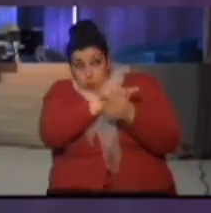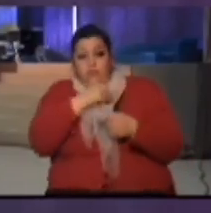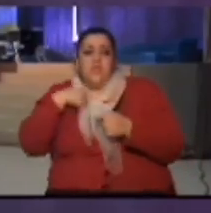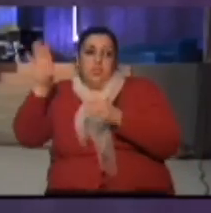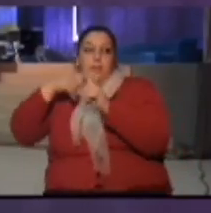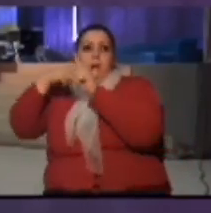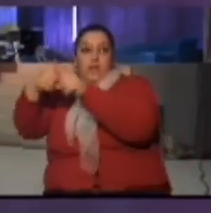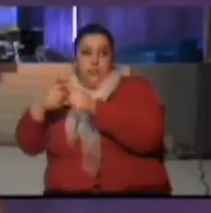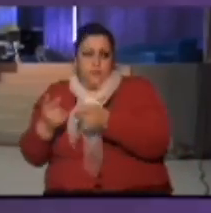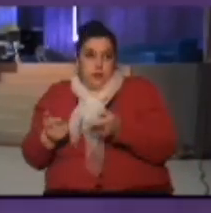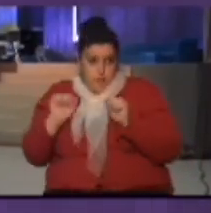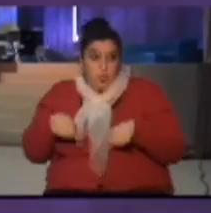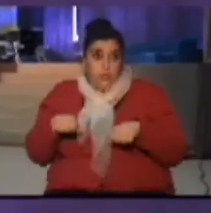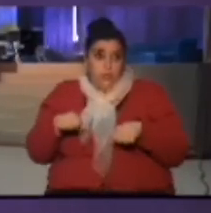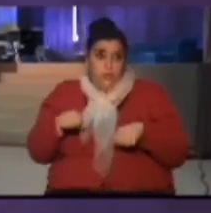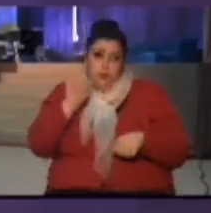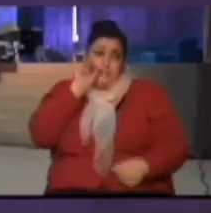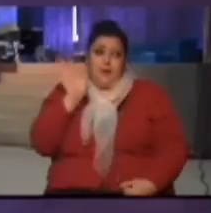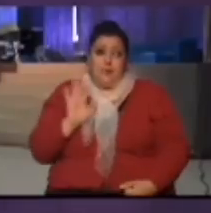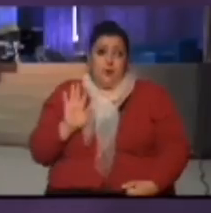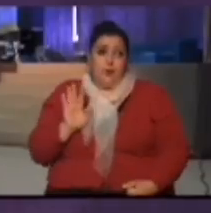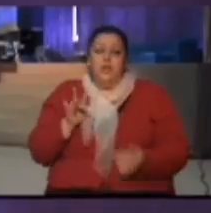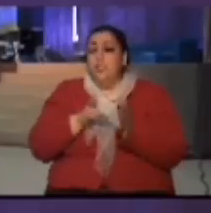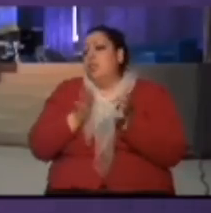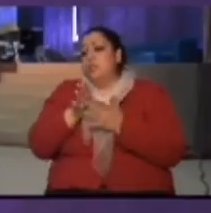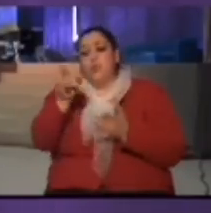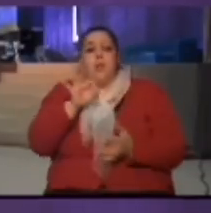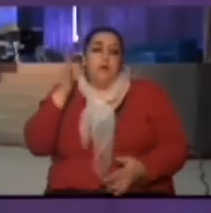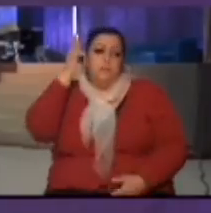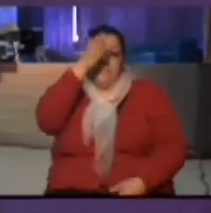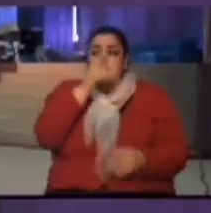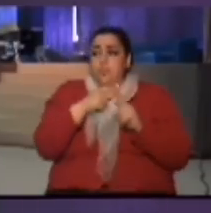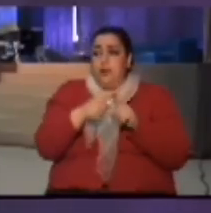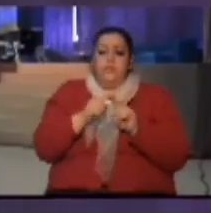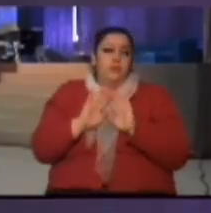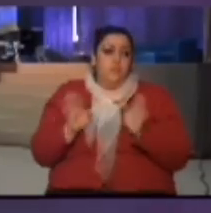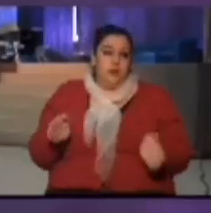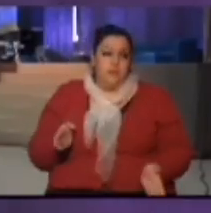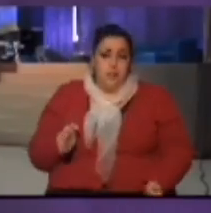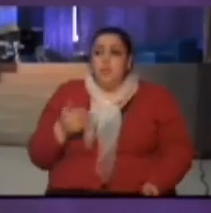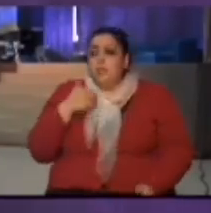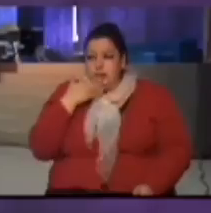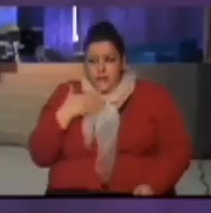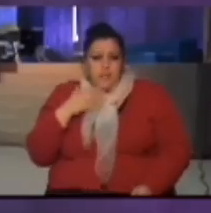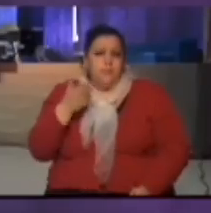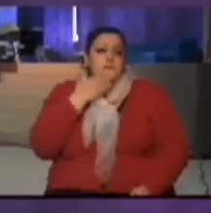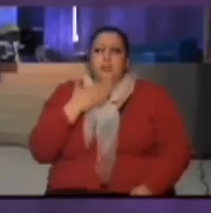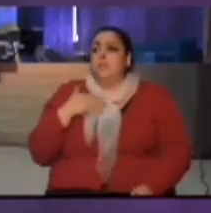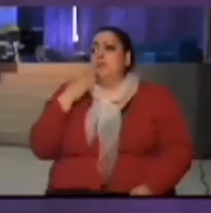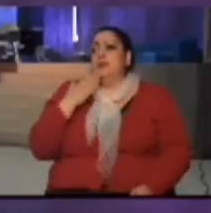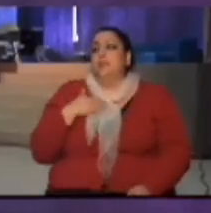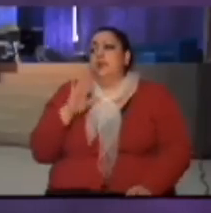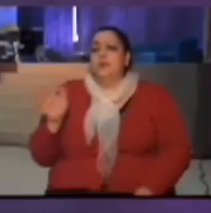ես աշխատում եմ, որ սիրեմ, ու հասկանում եմ, որ էլի պիտի սիրեմ, հետո էլի պիտի սիրեմ,